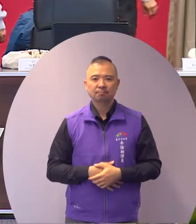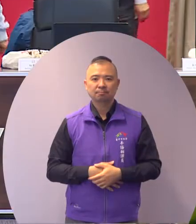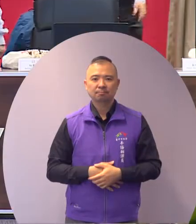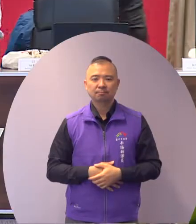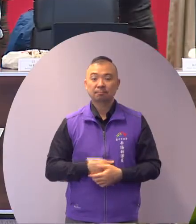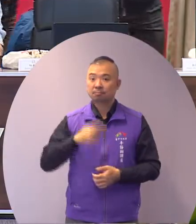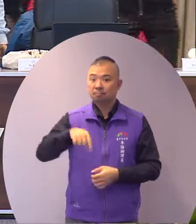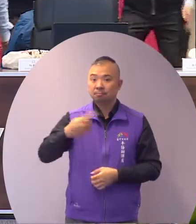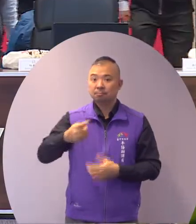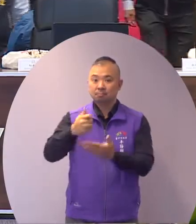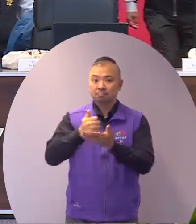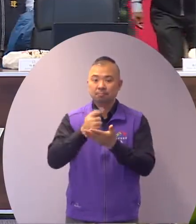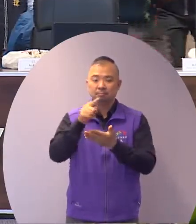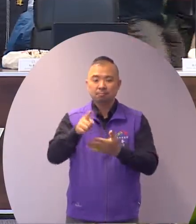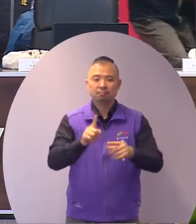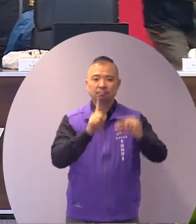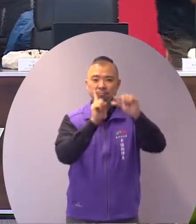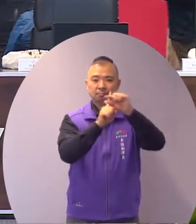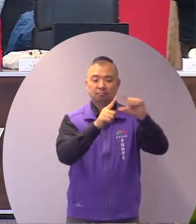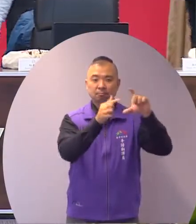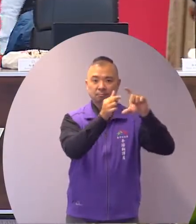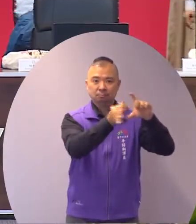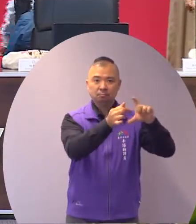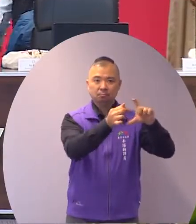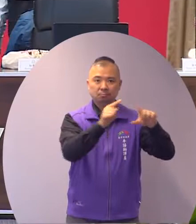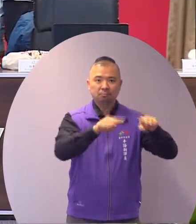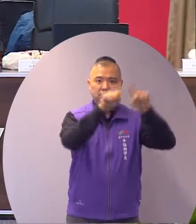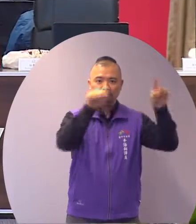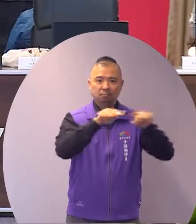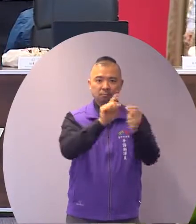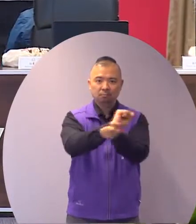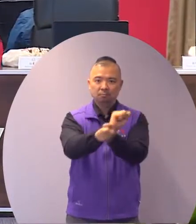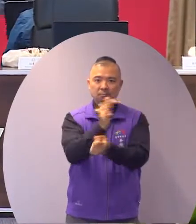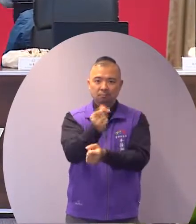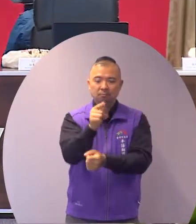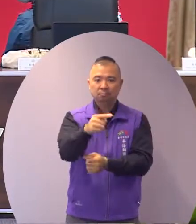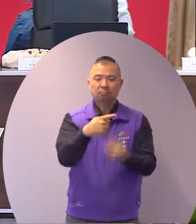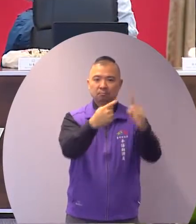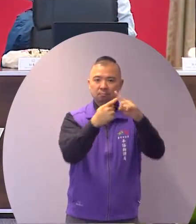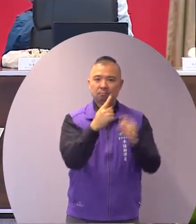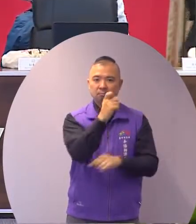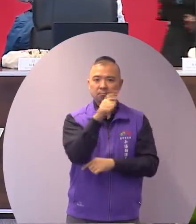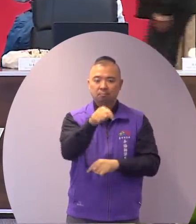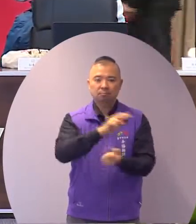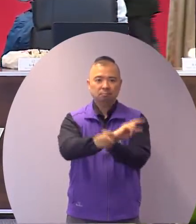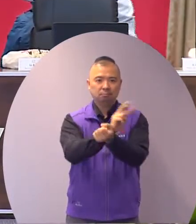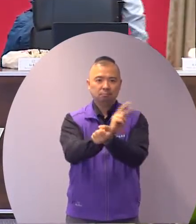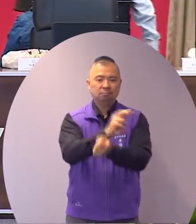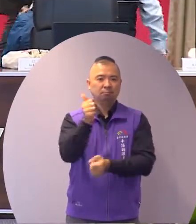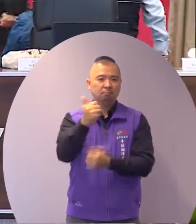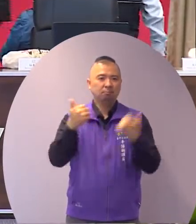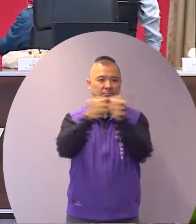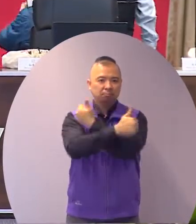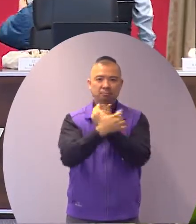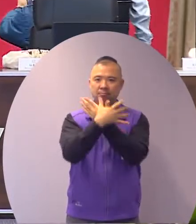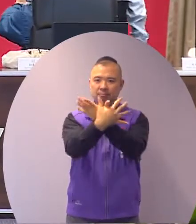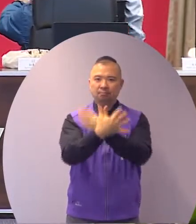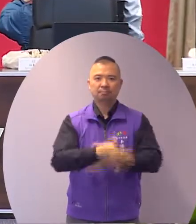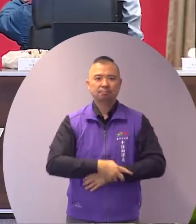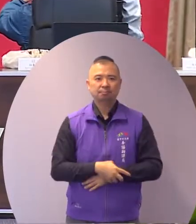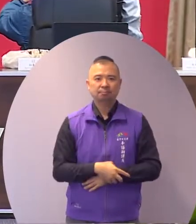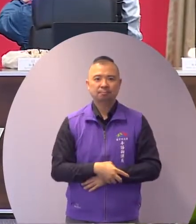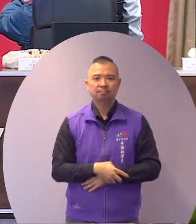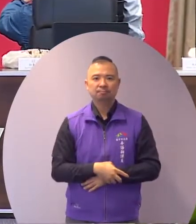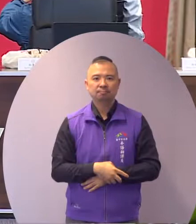接下来，请中区区公所因张杜云慧主席不克出席，请林宗训区长代为授奖。